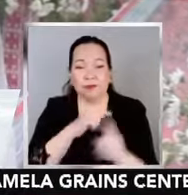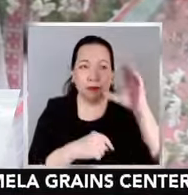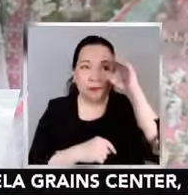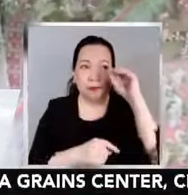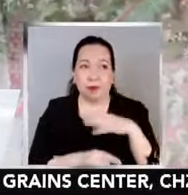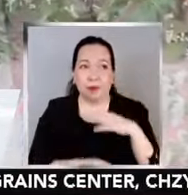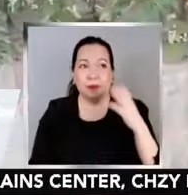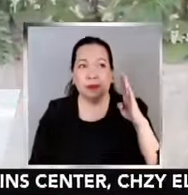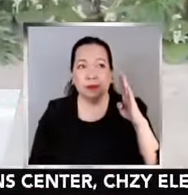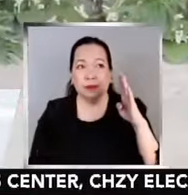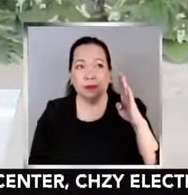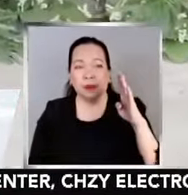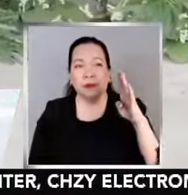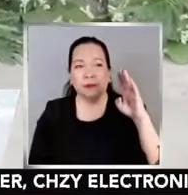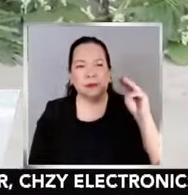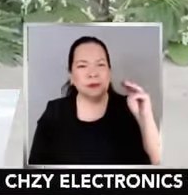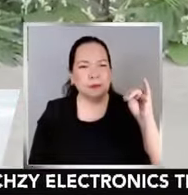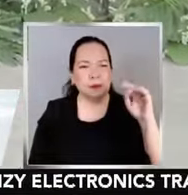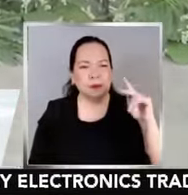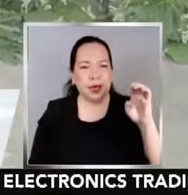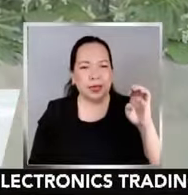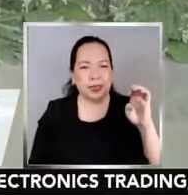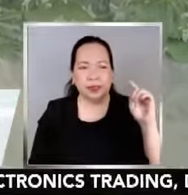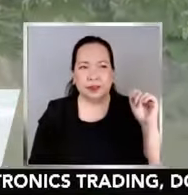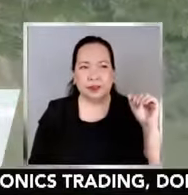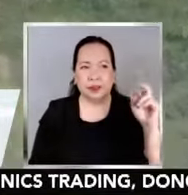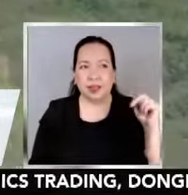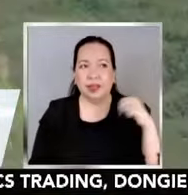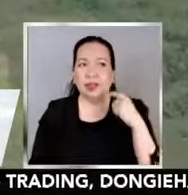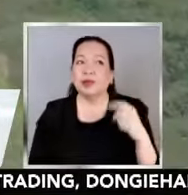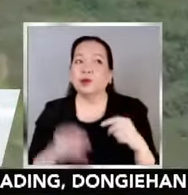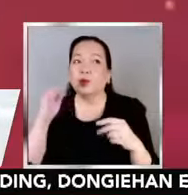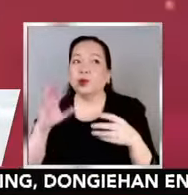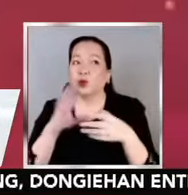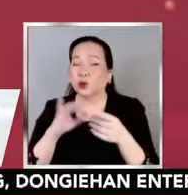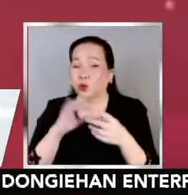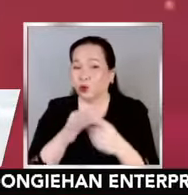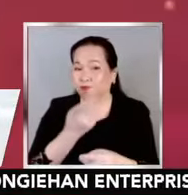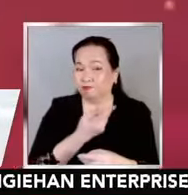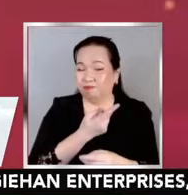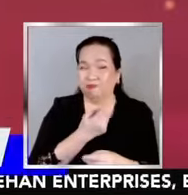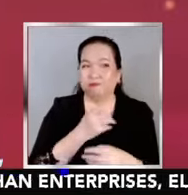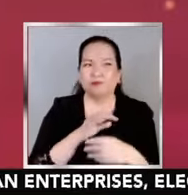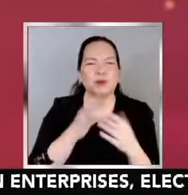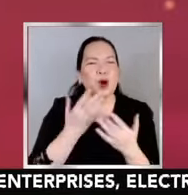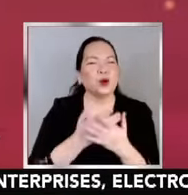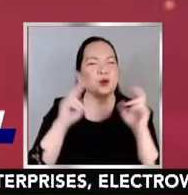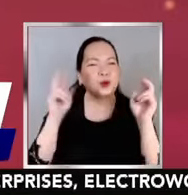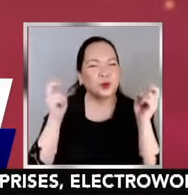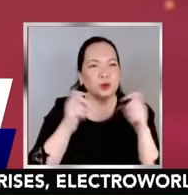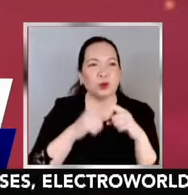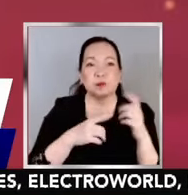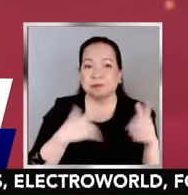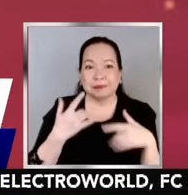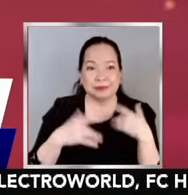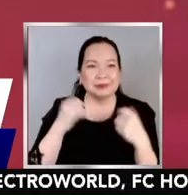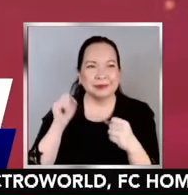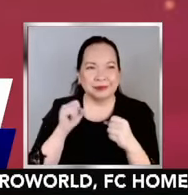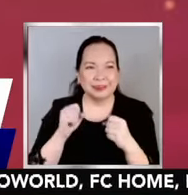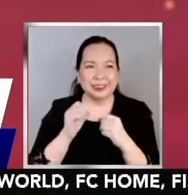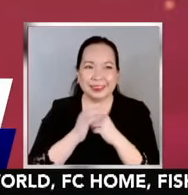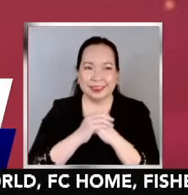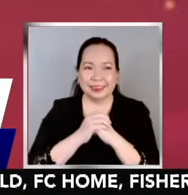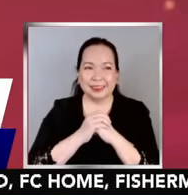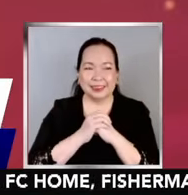Tan. Bagong storyline, bagong theme, diba? It's something that we're really excited to show